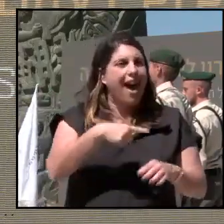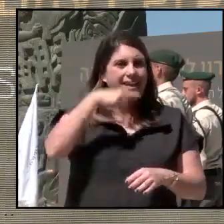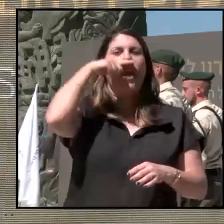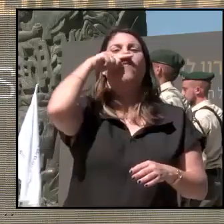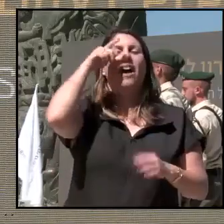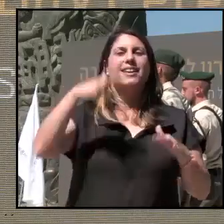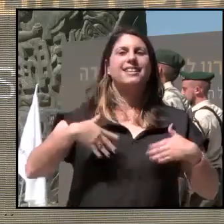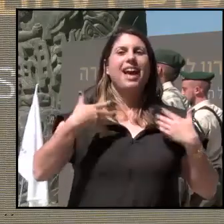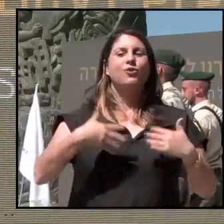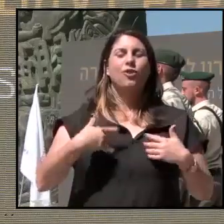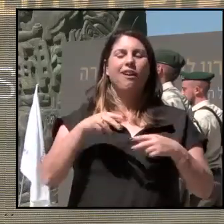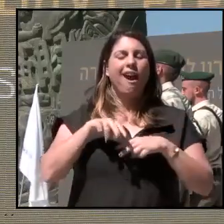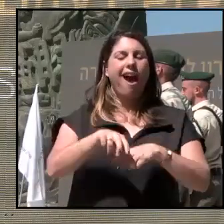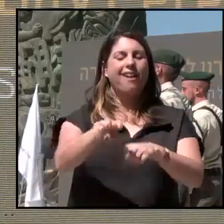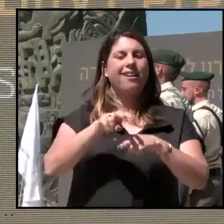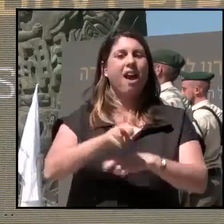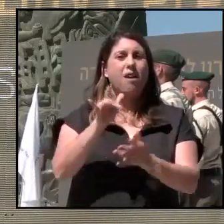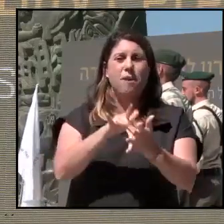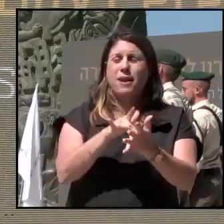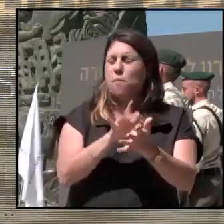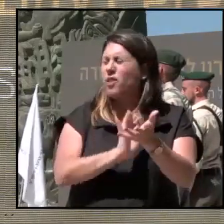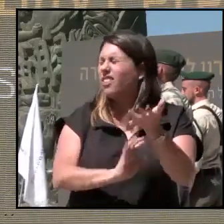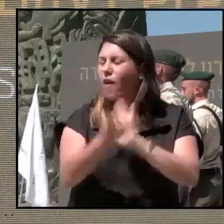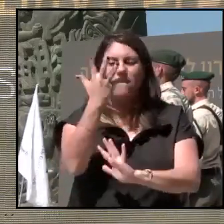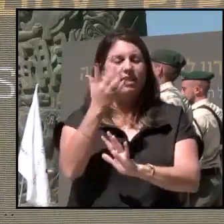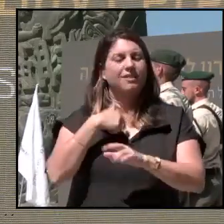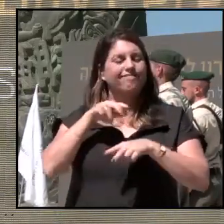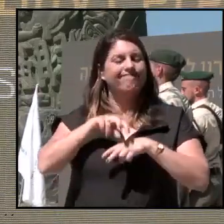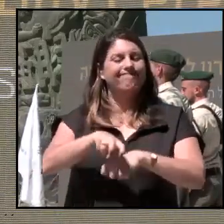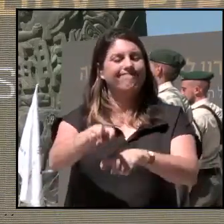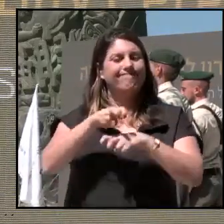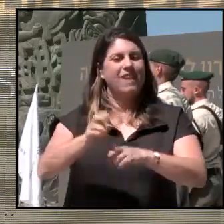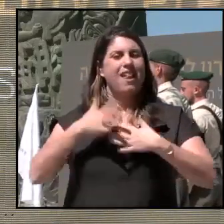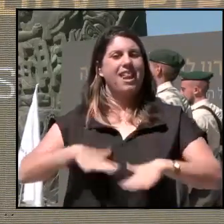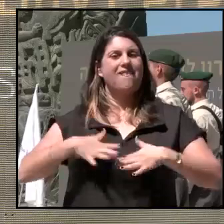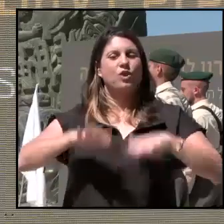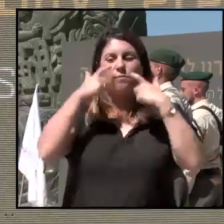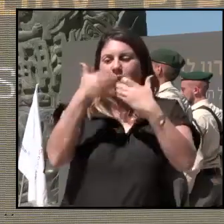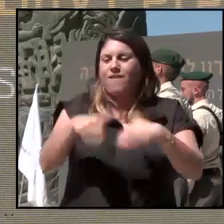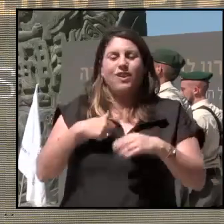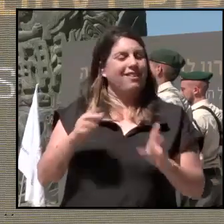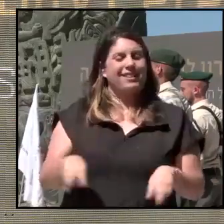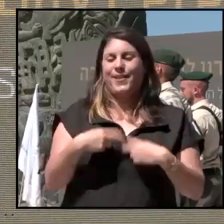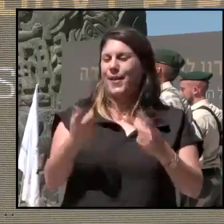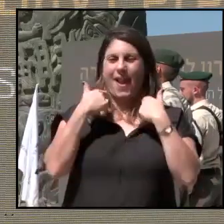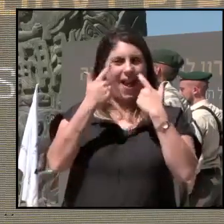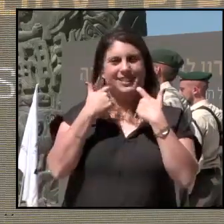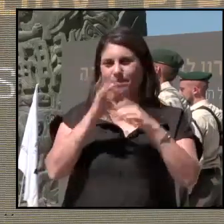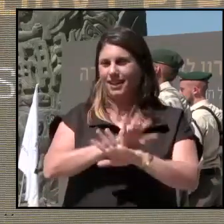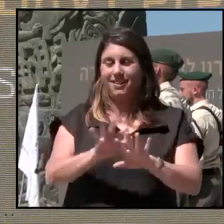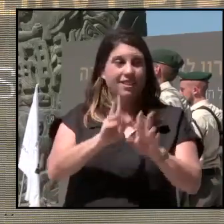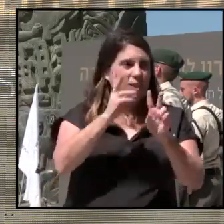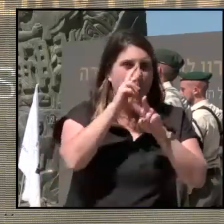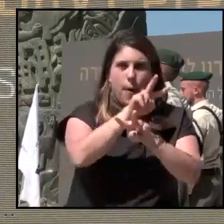וההתרגשות של ההליכה במקומות התופת לבוש במדי משמר הגבול לא אוכל להסביר לעולם. כשלנגד עינינו